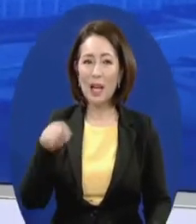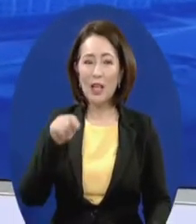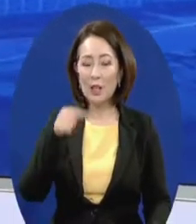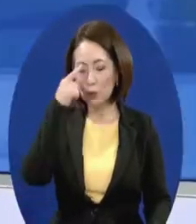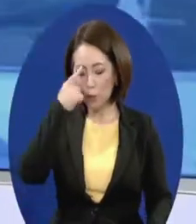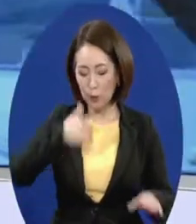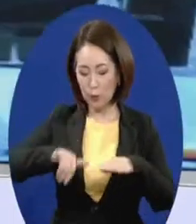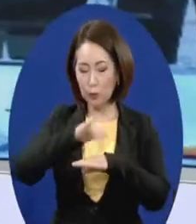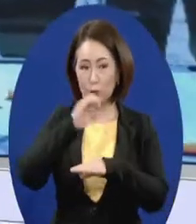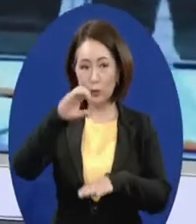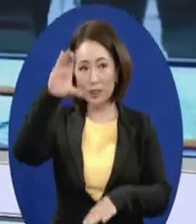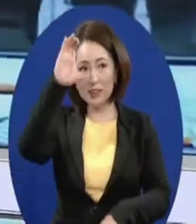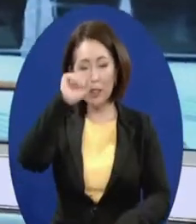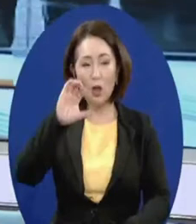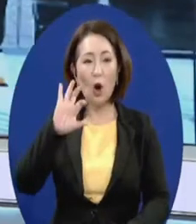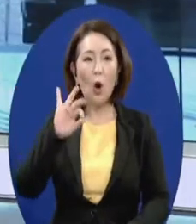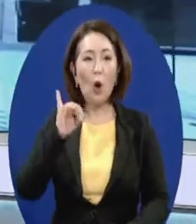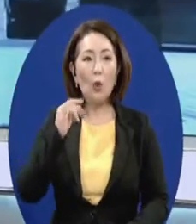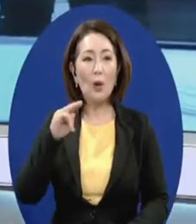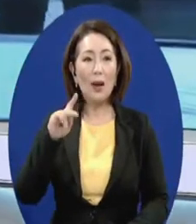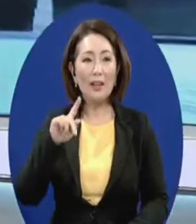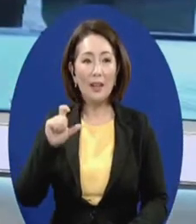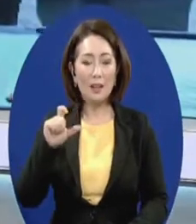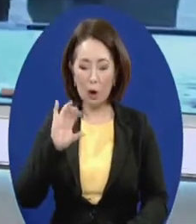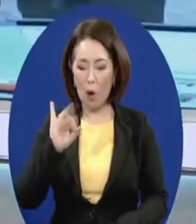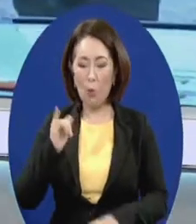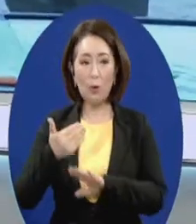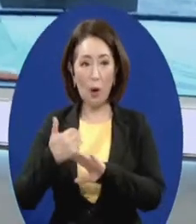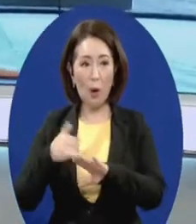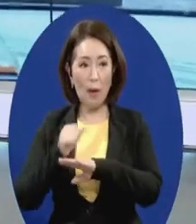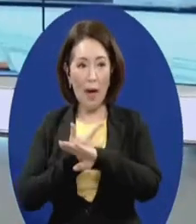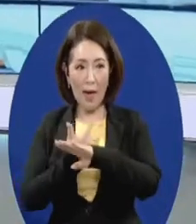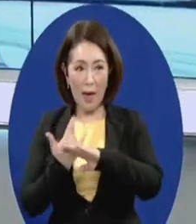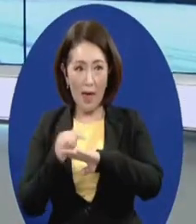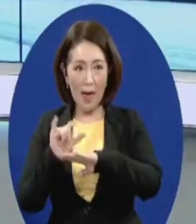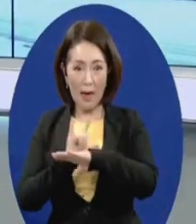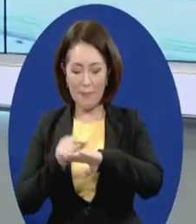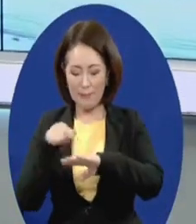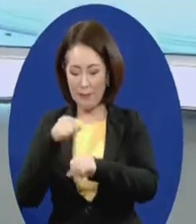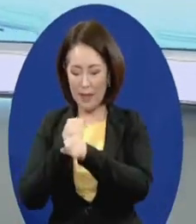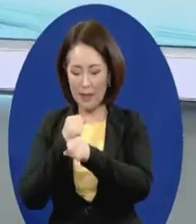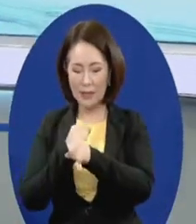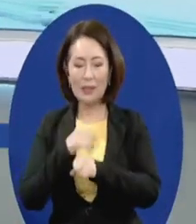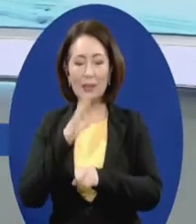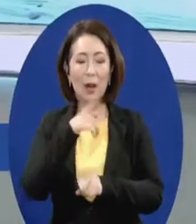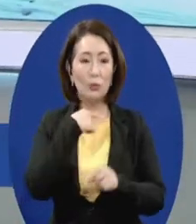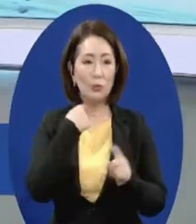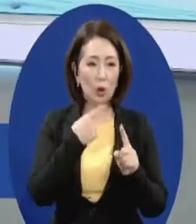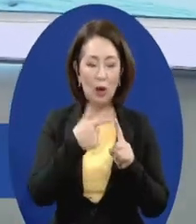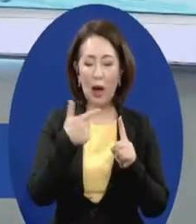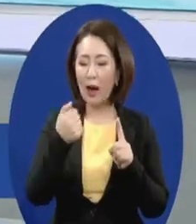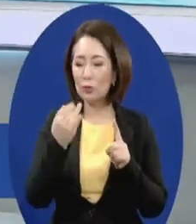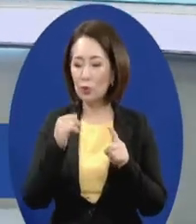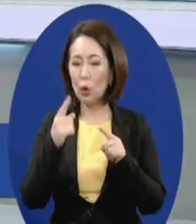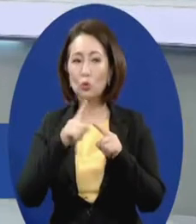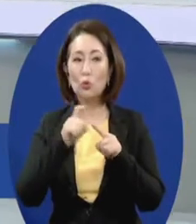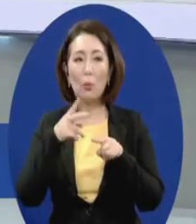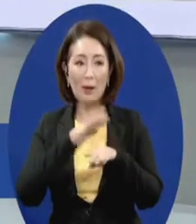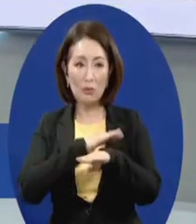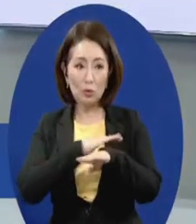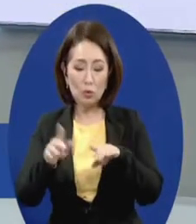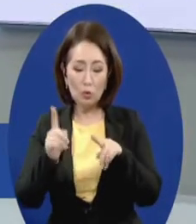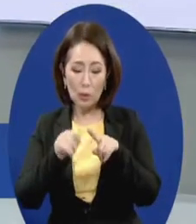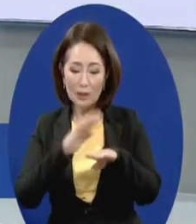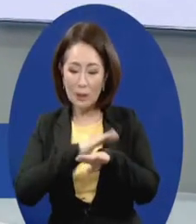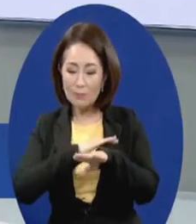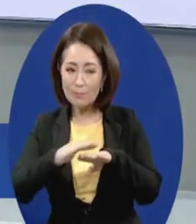За тэгэхээр Монгол улсын ерөнхийлөгчид оюун эрдэнэ Өмнөгов аймагт ажиллахтаа 5 толгой Гашуун Сухад 5 толгой Зүүн Баян чиглэлийн төмөр замын бүтээн